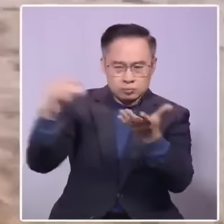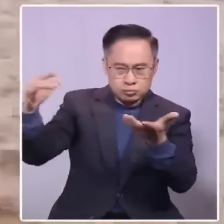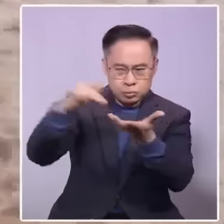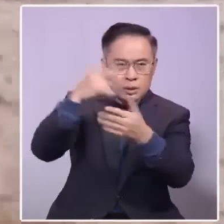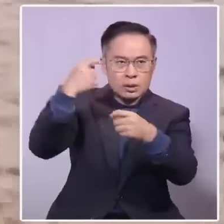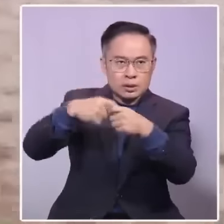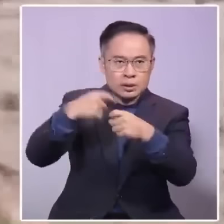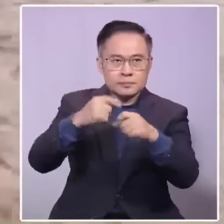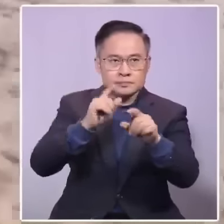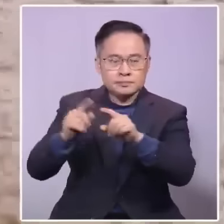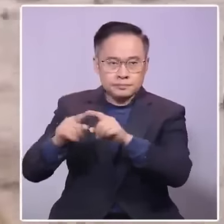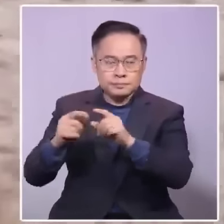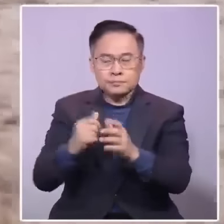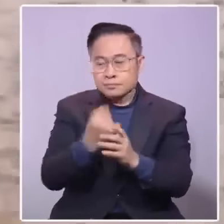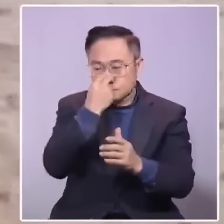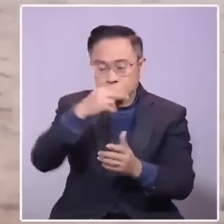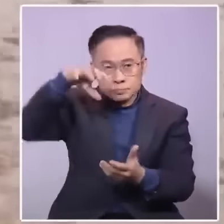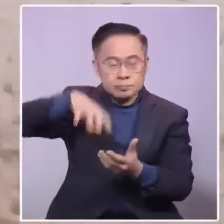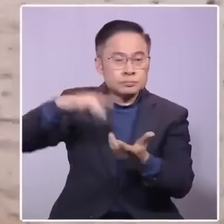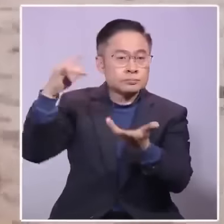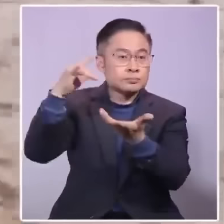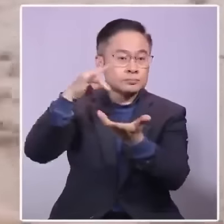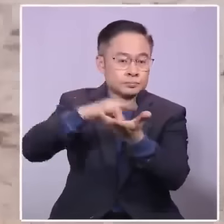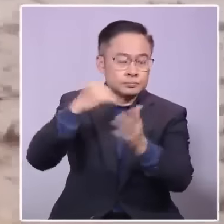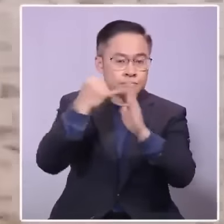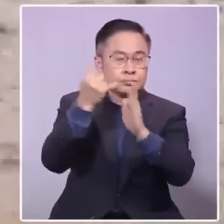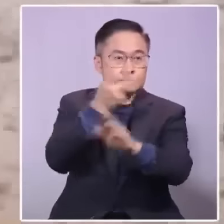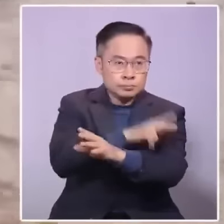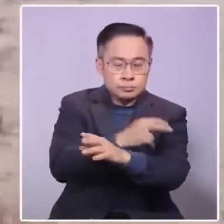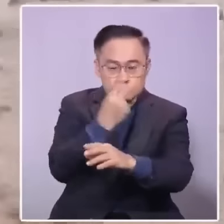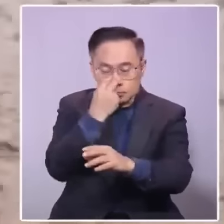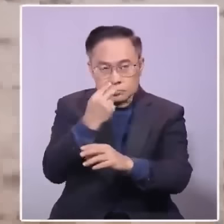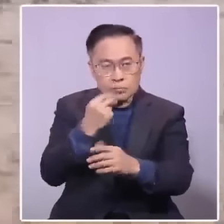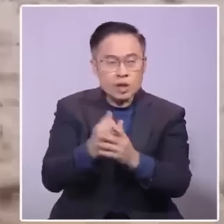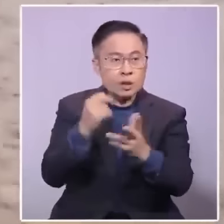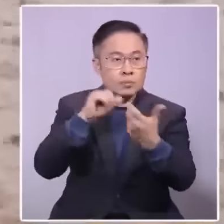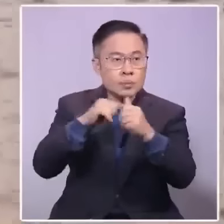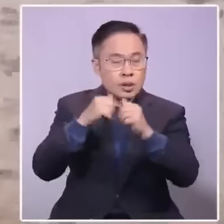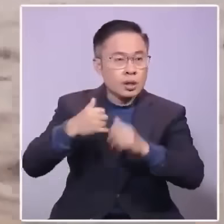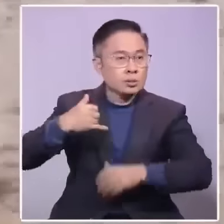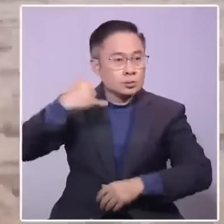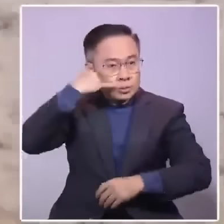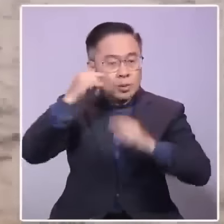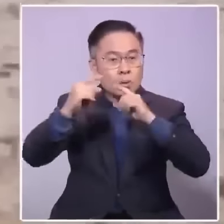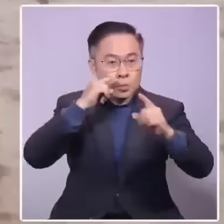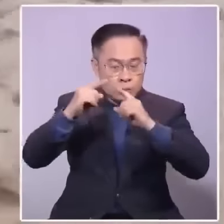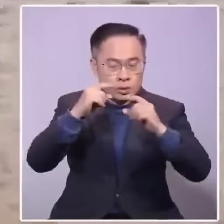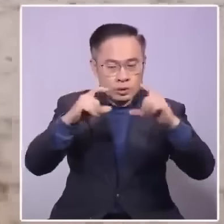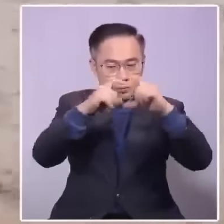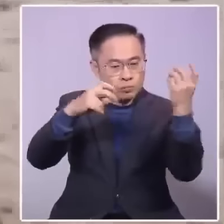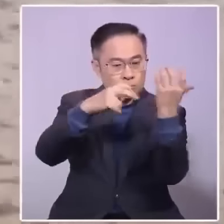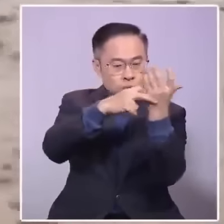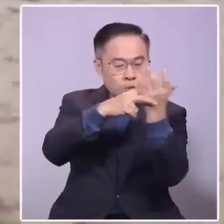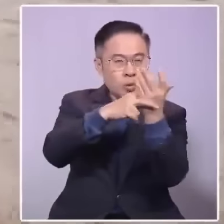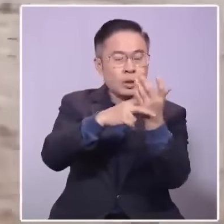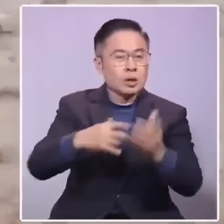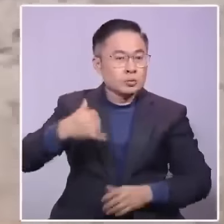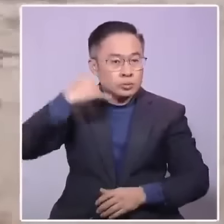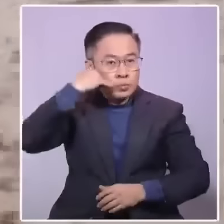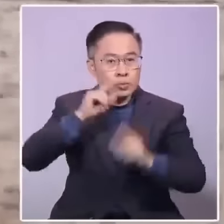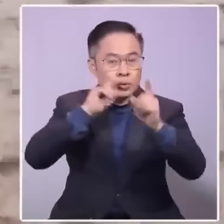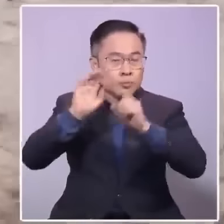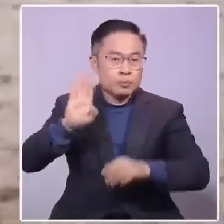ไรบ้างแต่เพื่อความแน่ชัดเนี่ย เพื่อความแน่ชัดเพื่อความชัวร์ลองติดต่อไปที่สายการบินนะครับที่คุณซื้อตั๋วบัตรเอาไว้หรือว่าโทรไปส